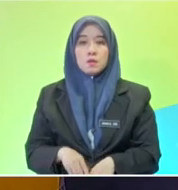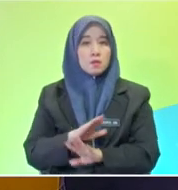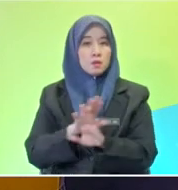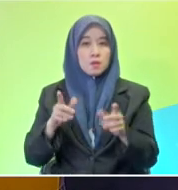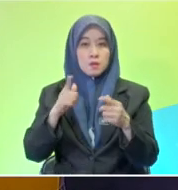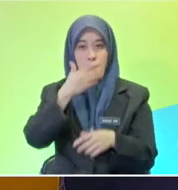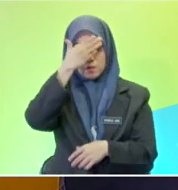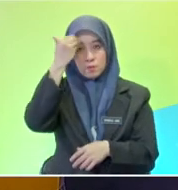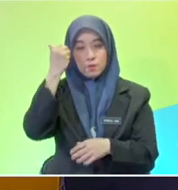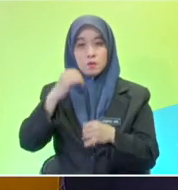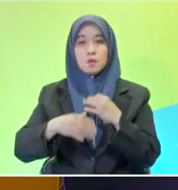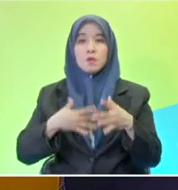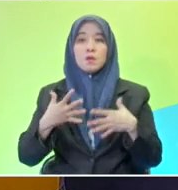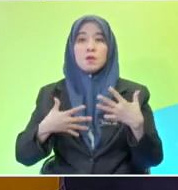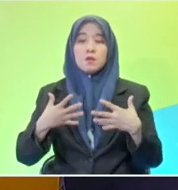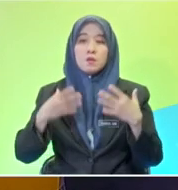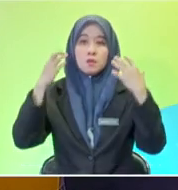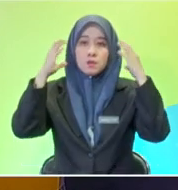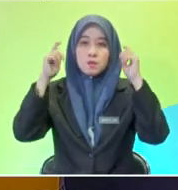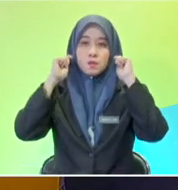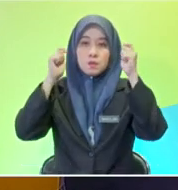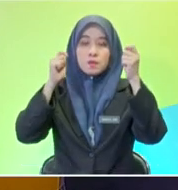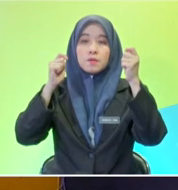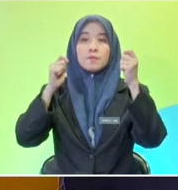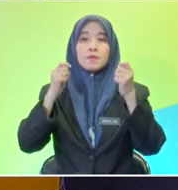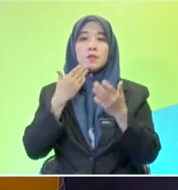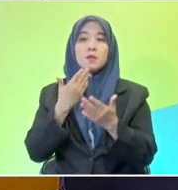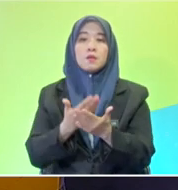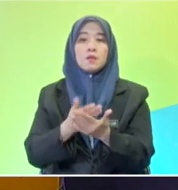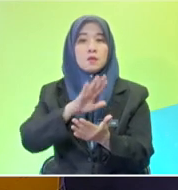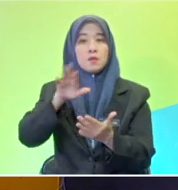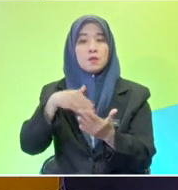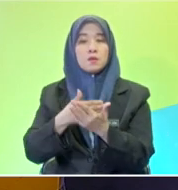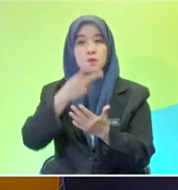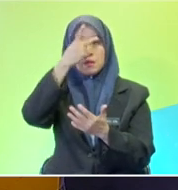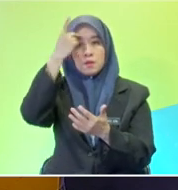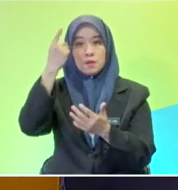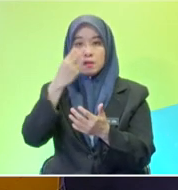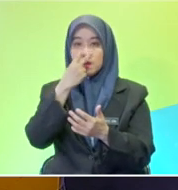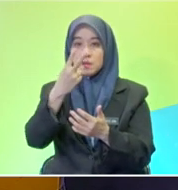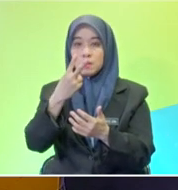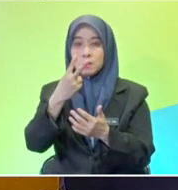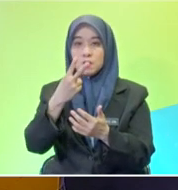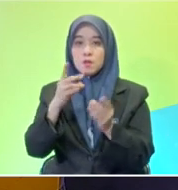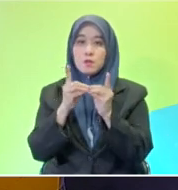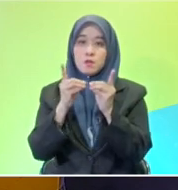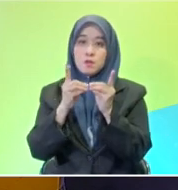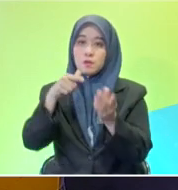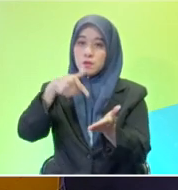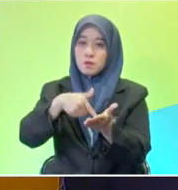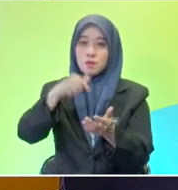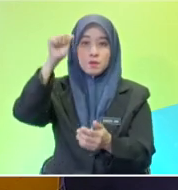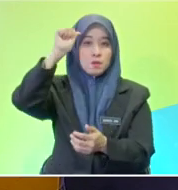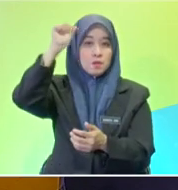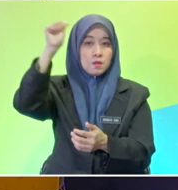kepada juru bahasa isyarat kita, Cikgu Zahratul. Baiklah semua, terima kasih kerana menonton pada hari ini. Sehingga kita berjumpa lagi ya.